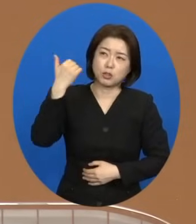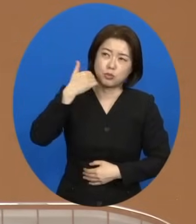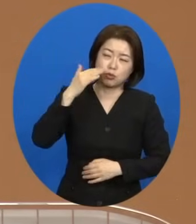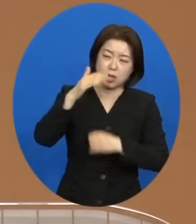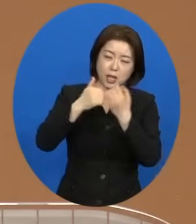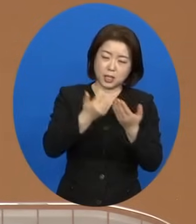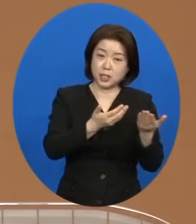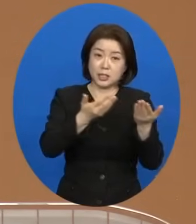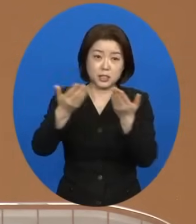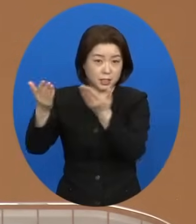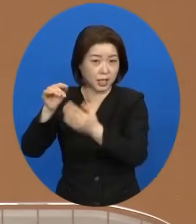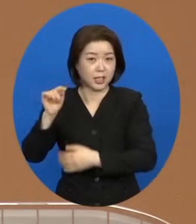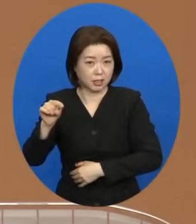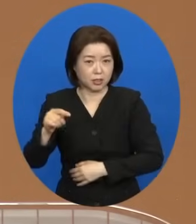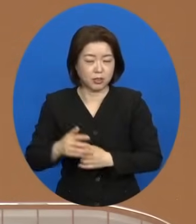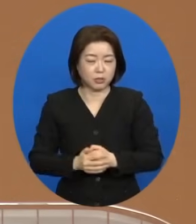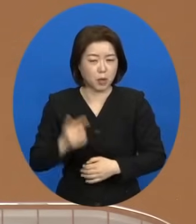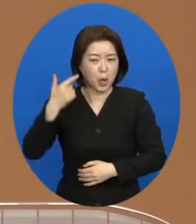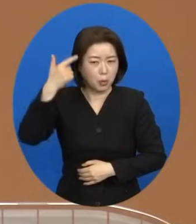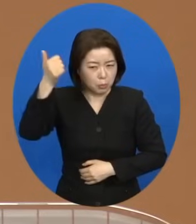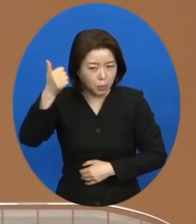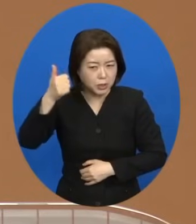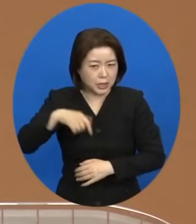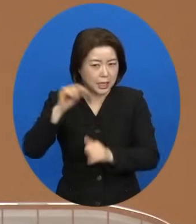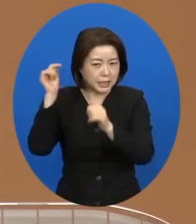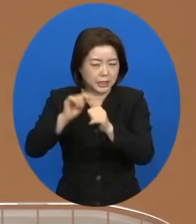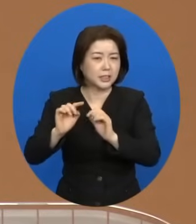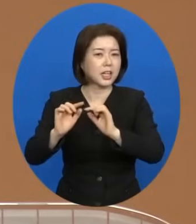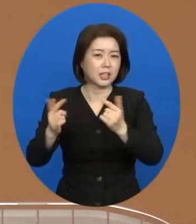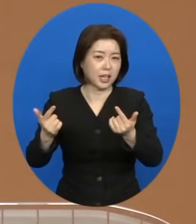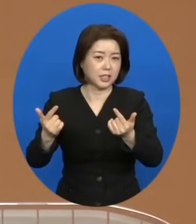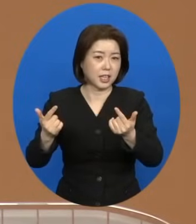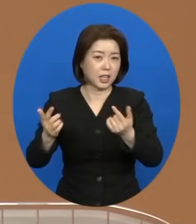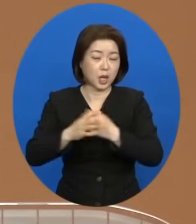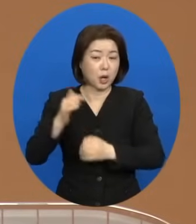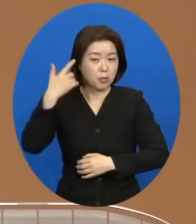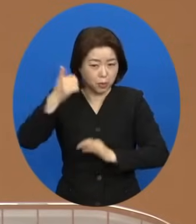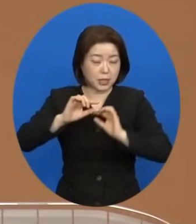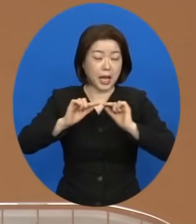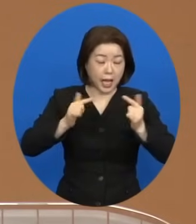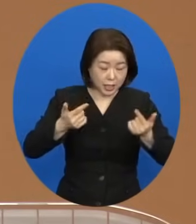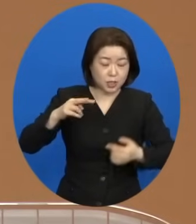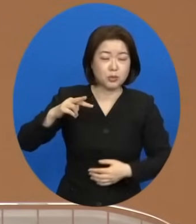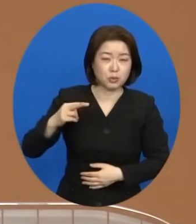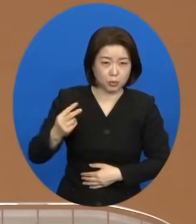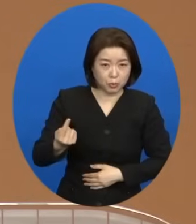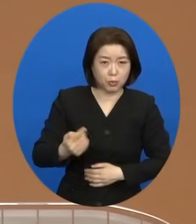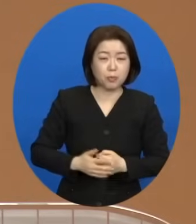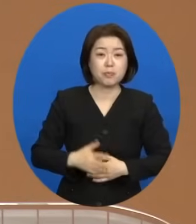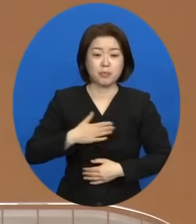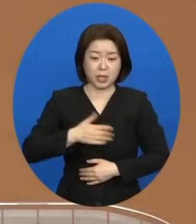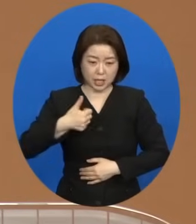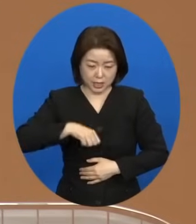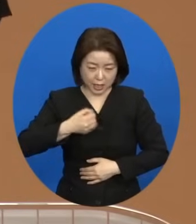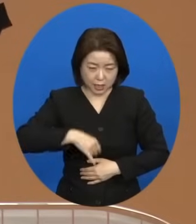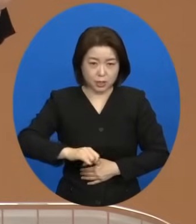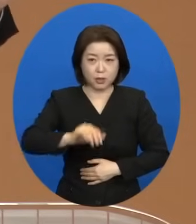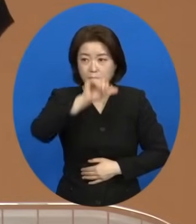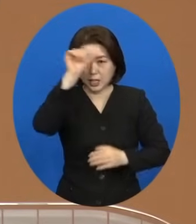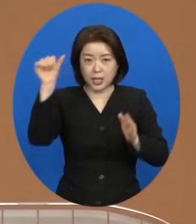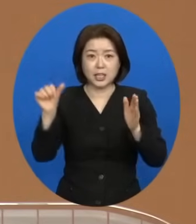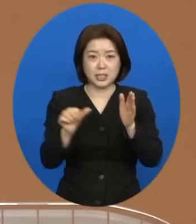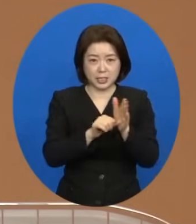것은 단지 그냥 목회자로 바친다 정도는 아닙니다 목회자가 아니어도 내 자녀의 인생이